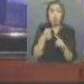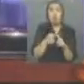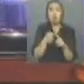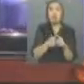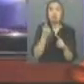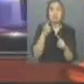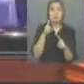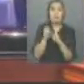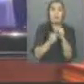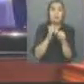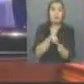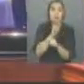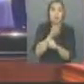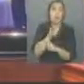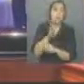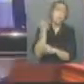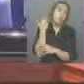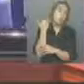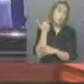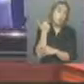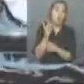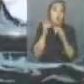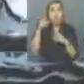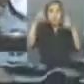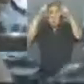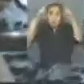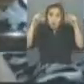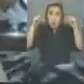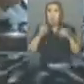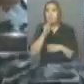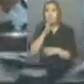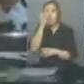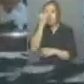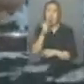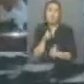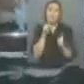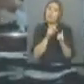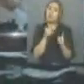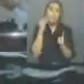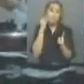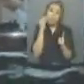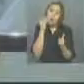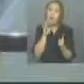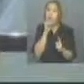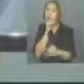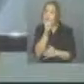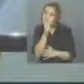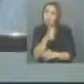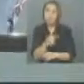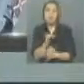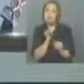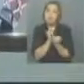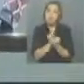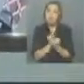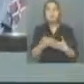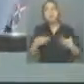นปีที่ผ่านมาเจ้าหน้าที่และพยาบาลหลายคนบอกว่าป้าจูเป็นคนน่ารักอัธยาศัยดีและเป็นกันเองกับเจ้าหน้าที่ทุกคน